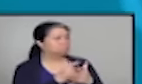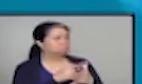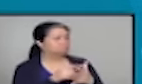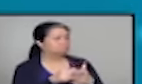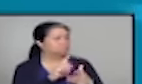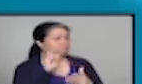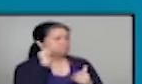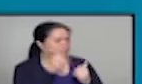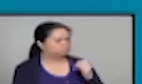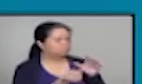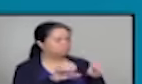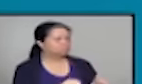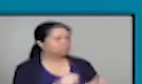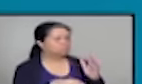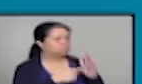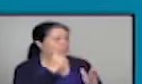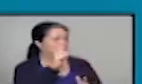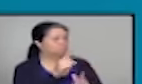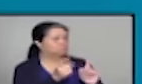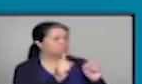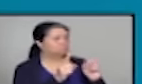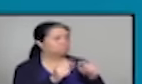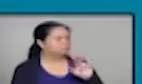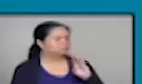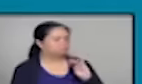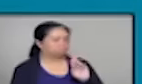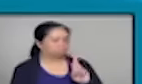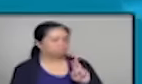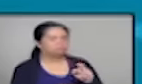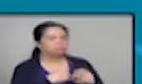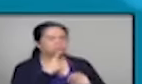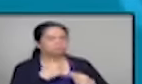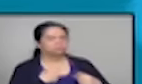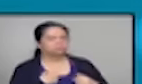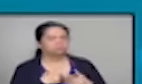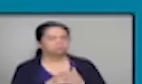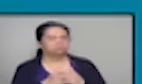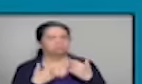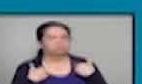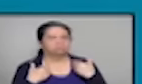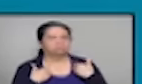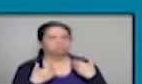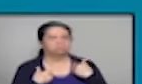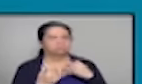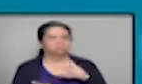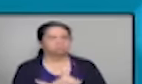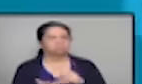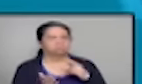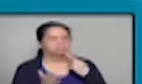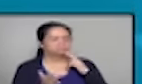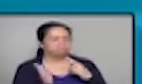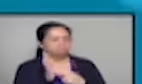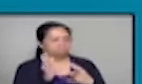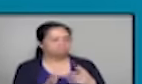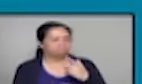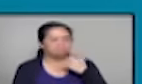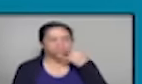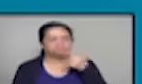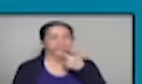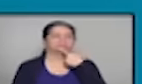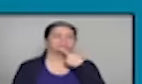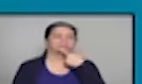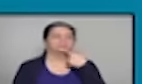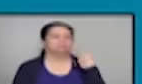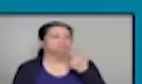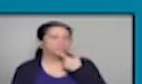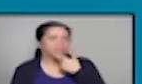Tapos nahuli ko isang beses na nag-uusap nga sila sa Viber. Ang sinabi niya sa akin, Medrep yung kausap niya. So naniwala ako kasi tumatawa-tawa lang